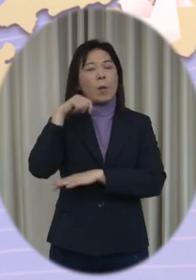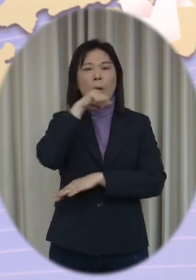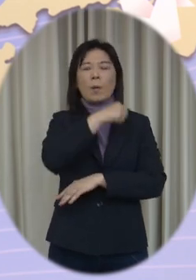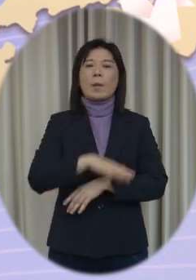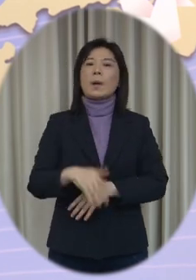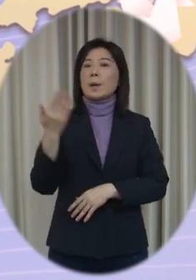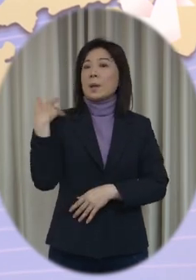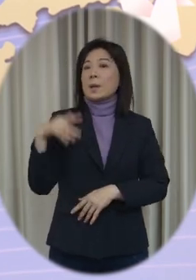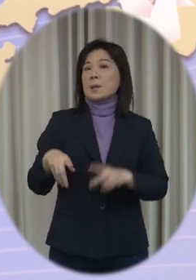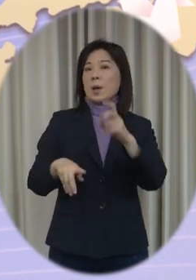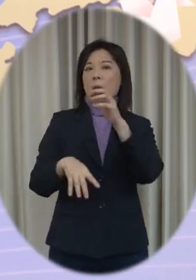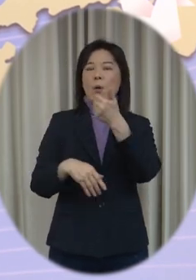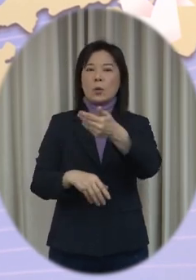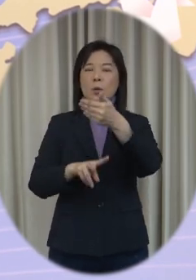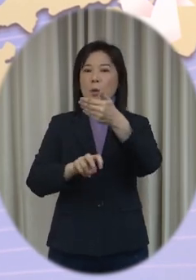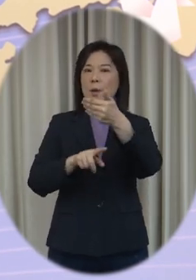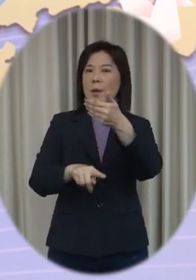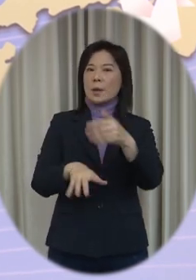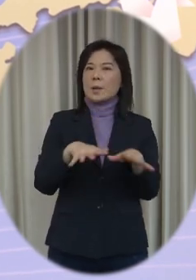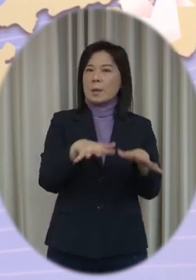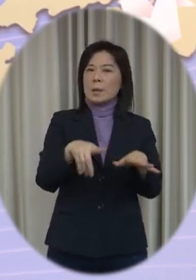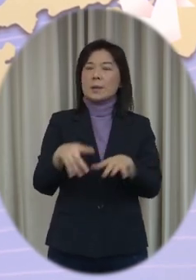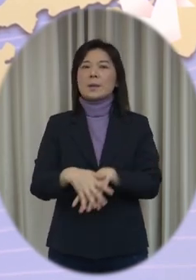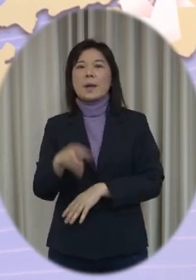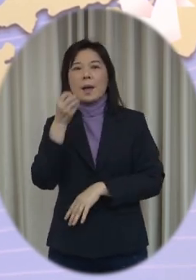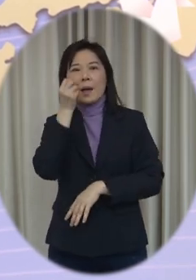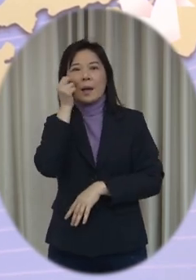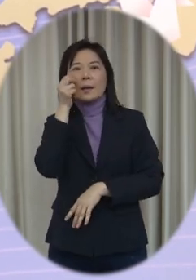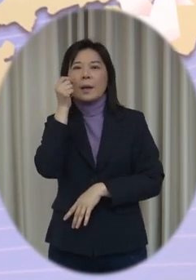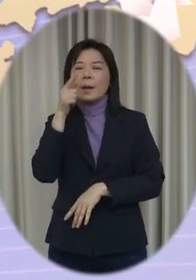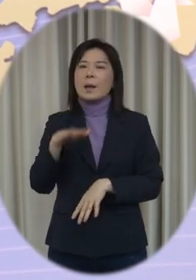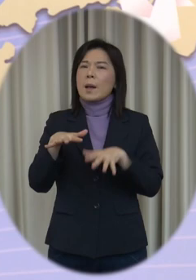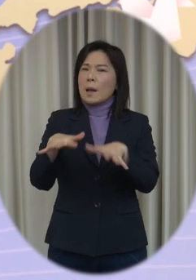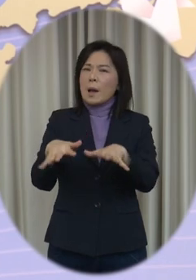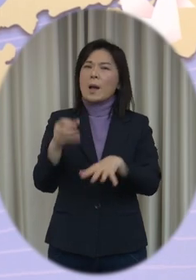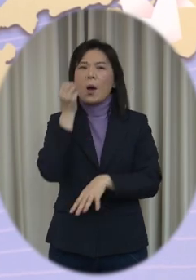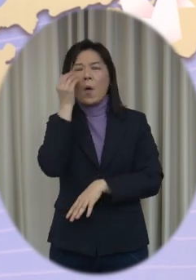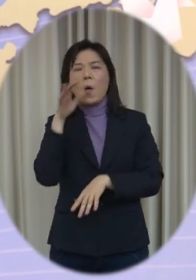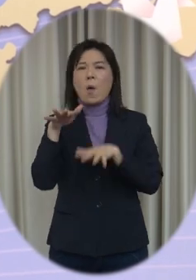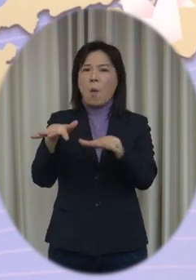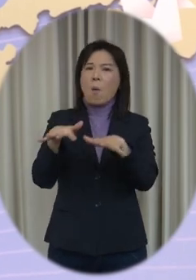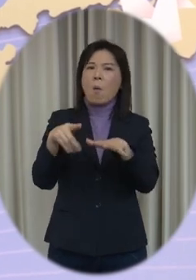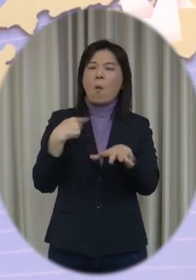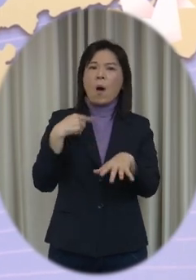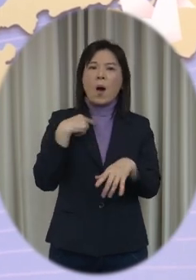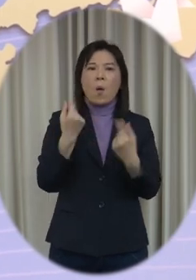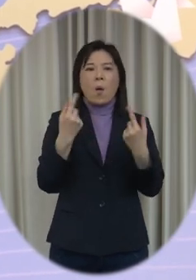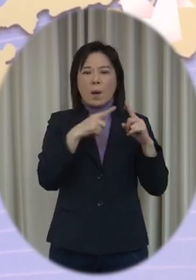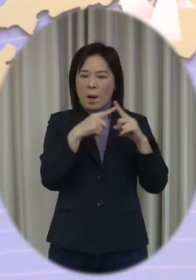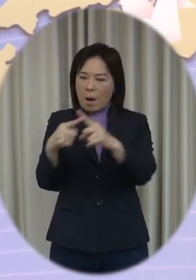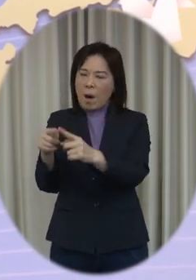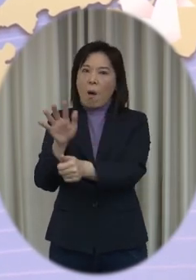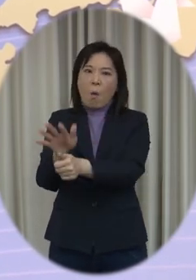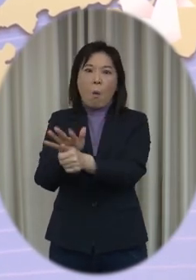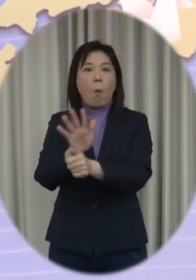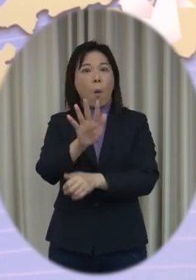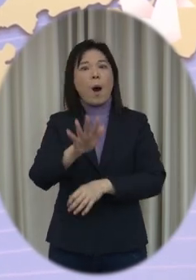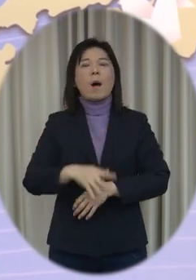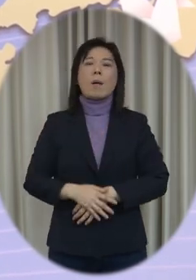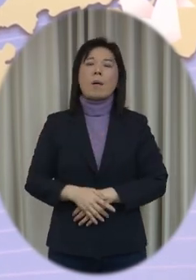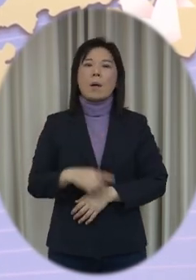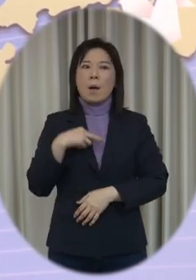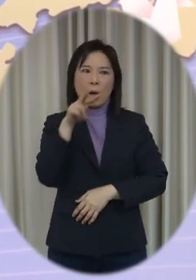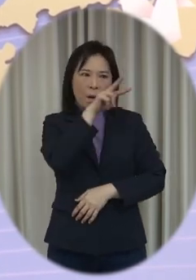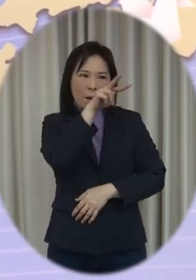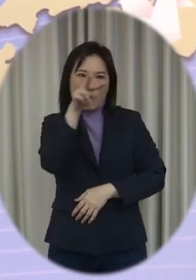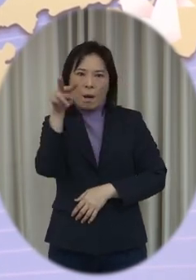921地震、台南大地震、花莲大地震，个人也曾到灾区去帮忙。我也亲眼目